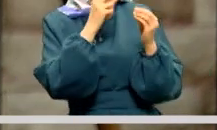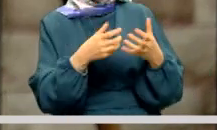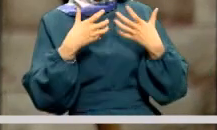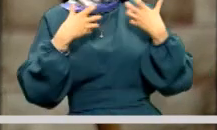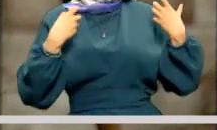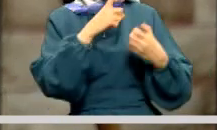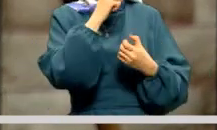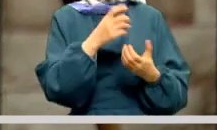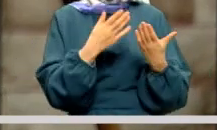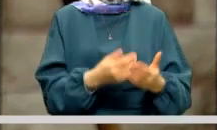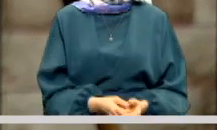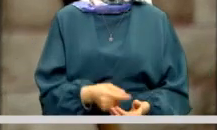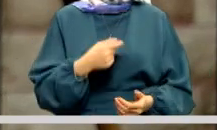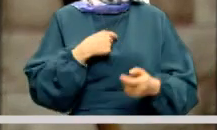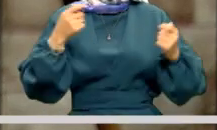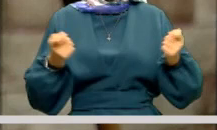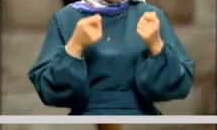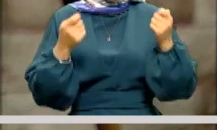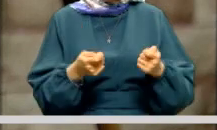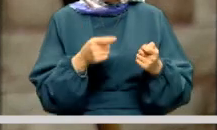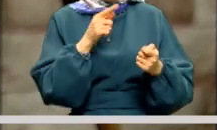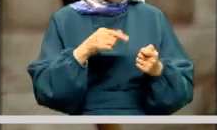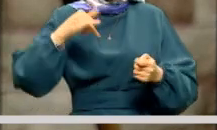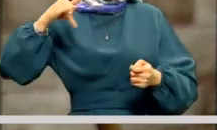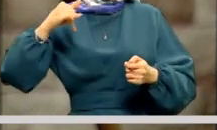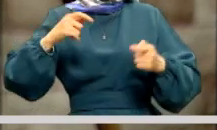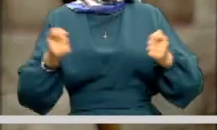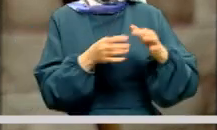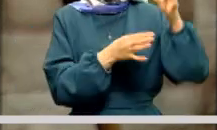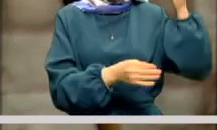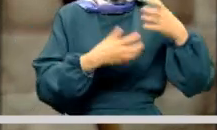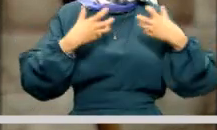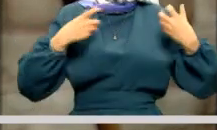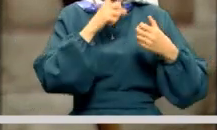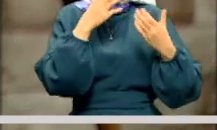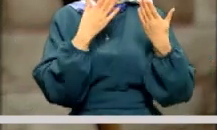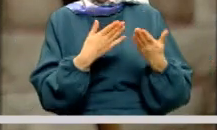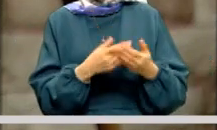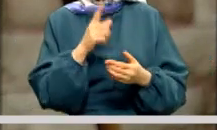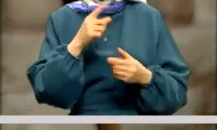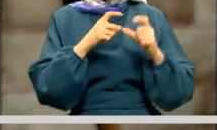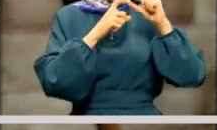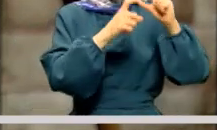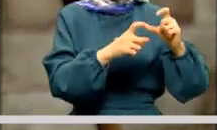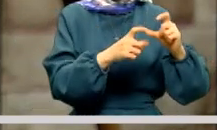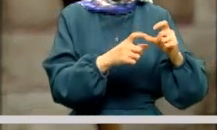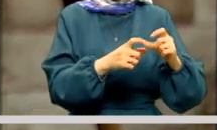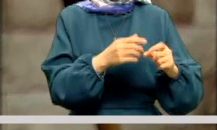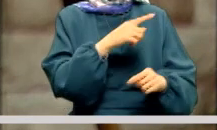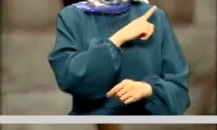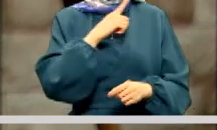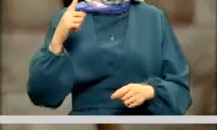Ya da ben çalışırken yanımdaki çalışanımıza güvenmeli miyim güvenmemeliyim gibi bir soru işareti asla